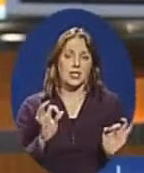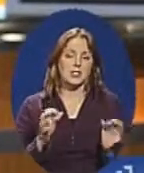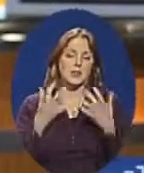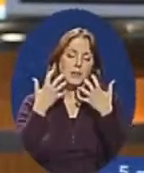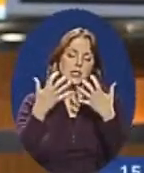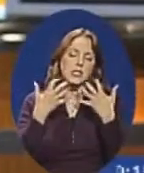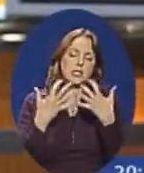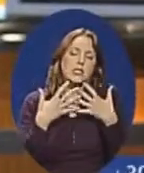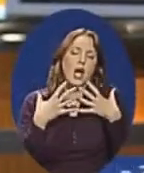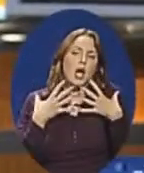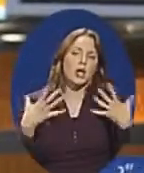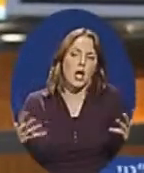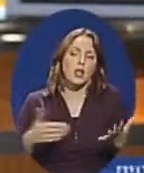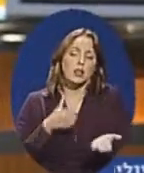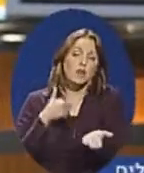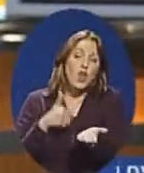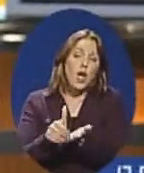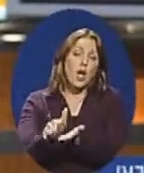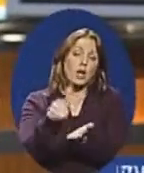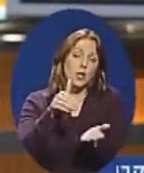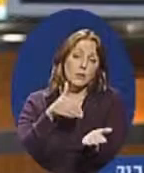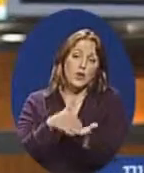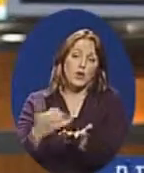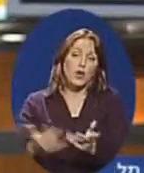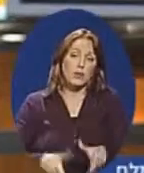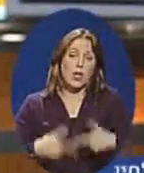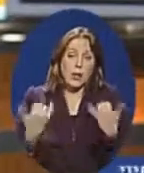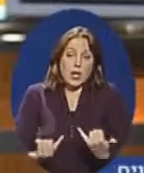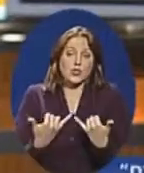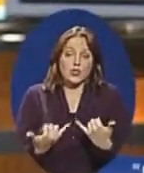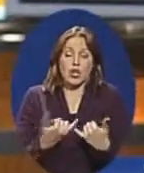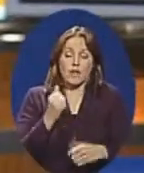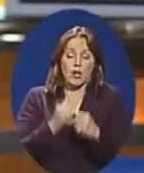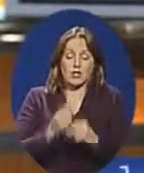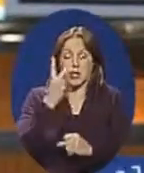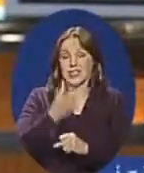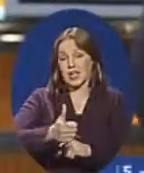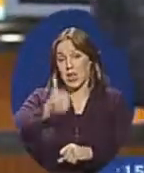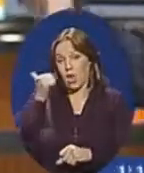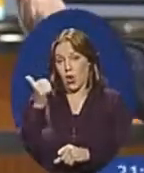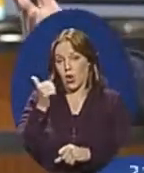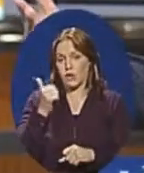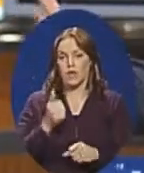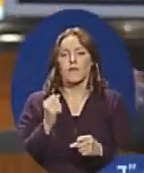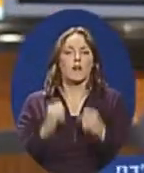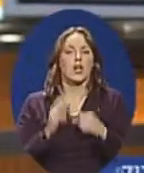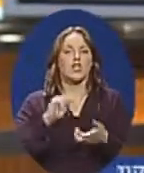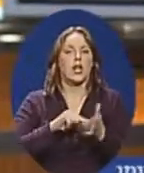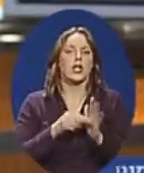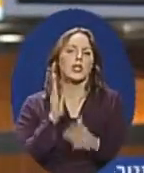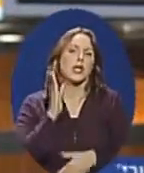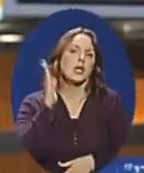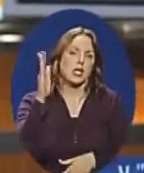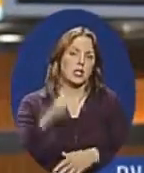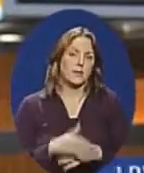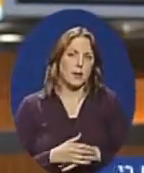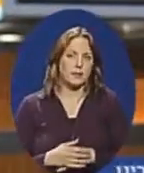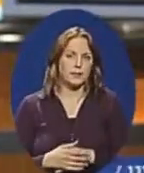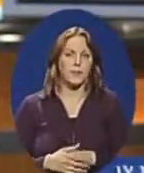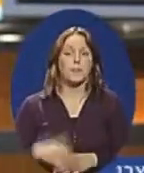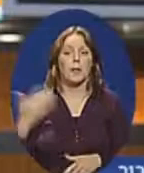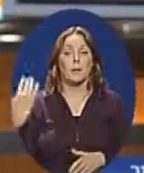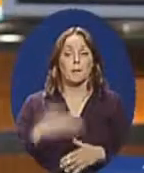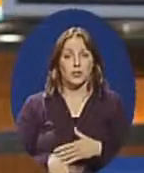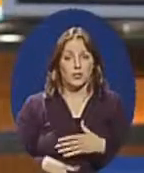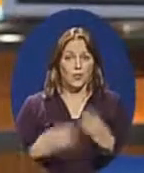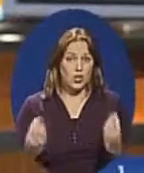סאגה שנמשכת ונמשכת, ואנחנו כל הזמן חיים את ההווה. קשה לנו להסתכל אחורה, וקשה לנו גם לתכנן קדימה.